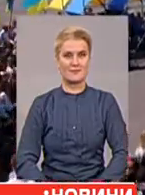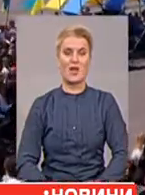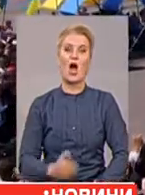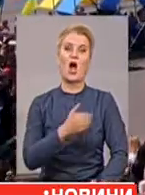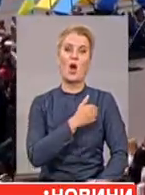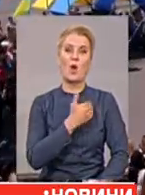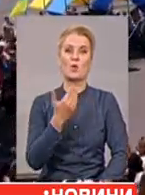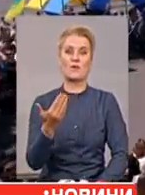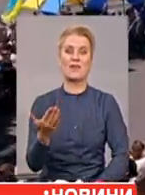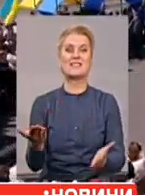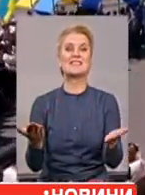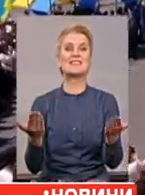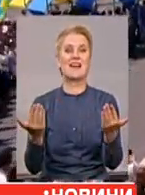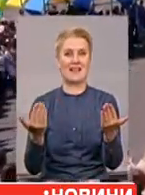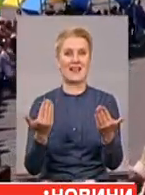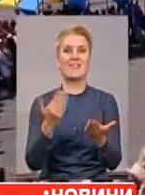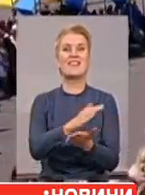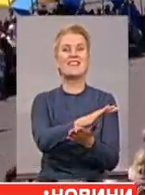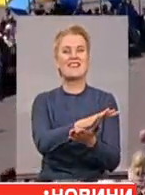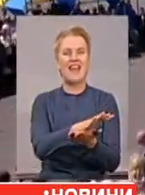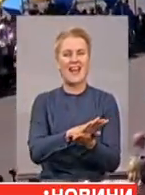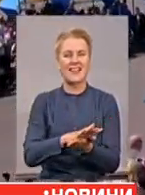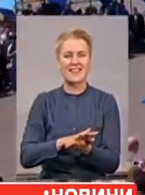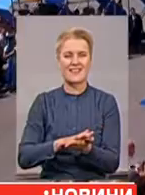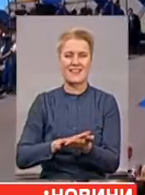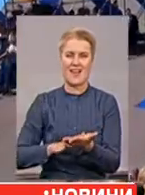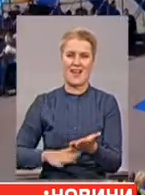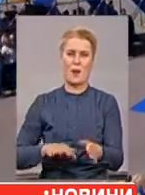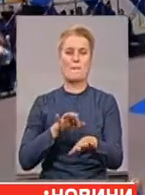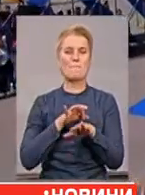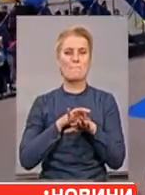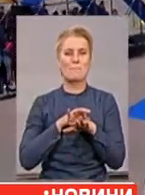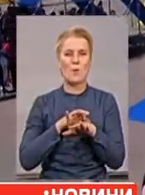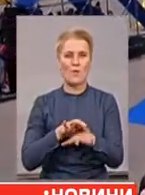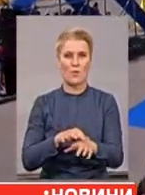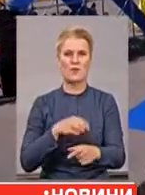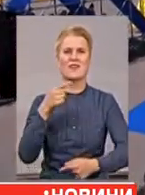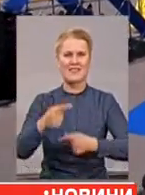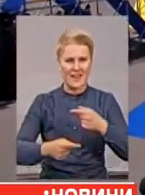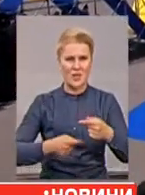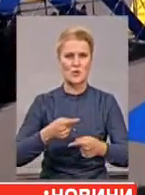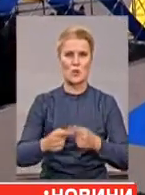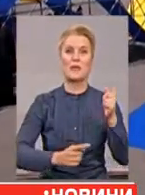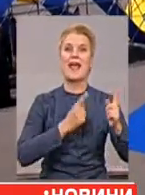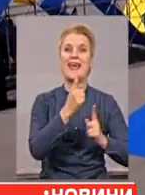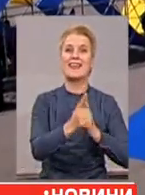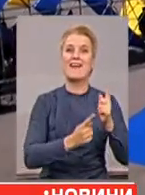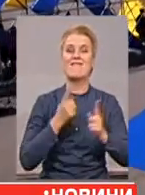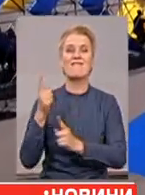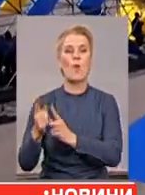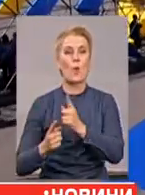Хочу вас закликати, щоб ви і надалі проводили наступні реформи.